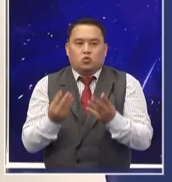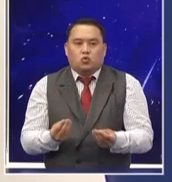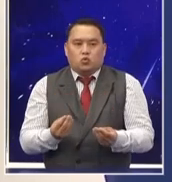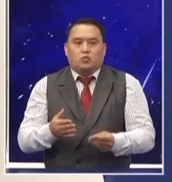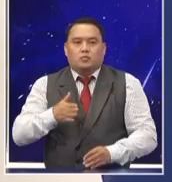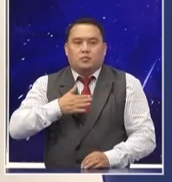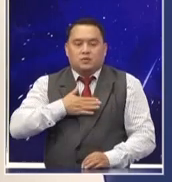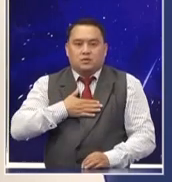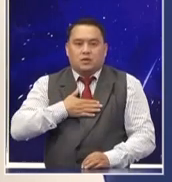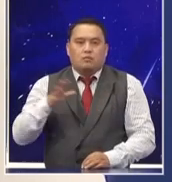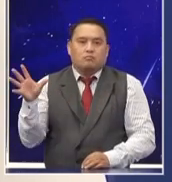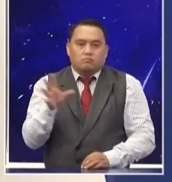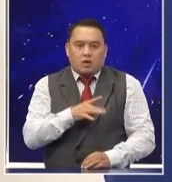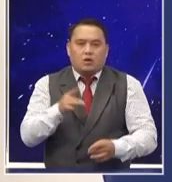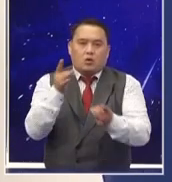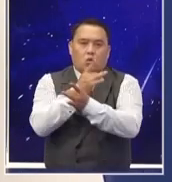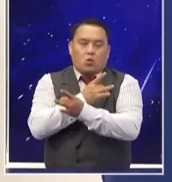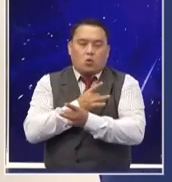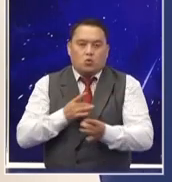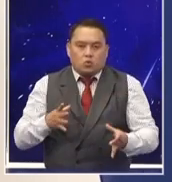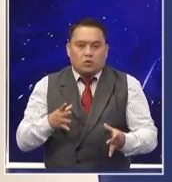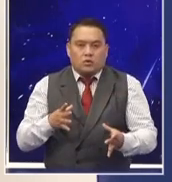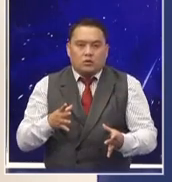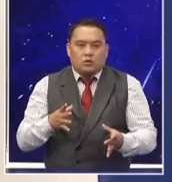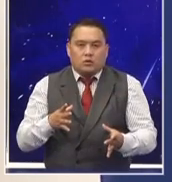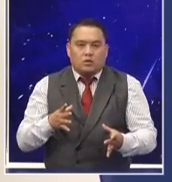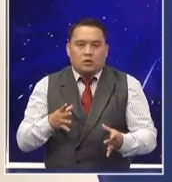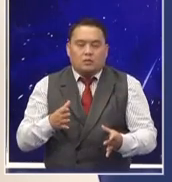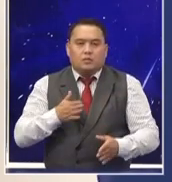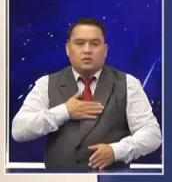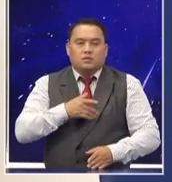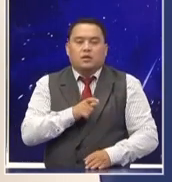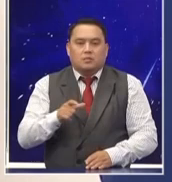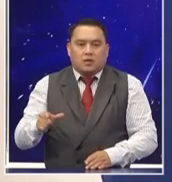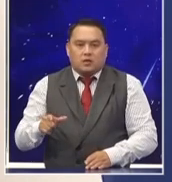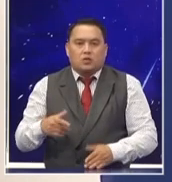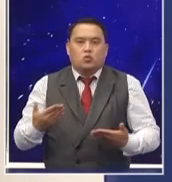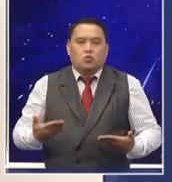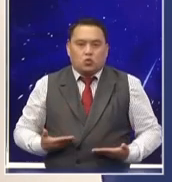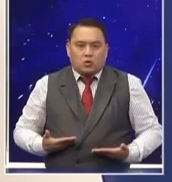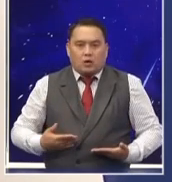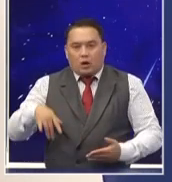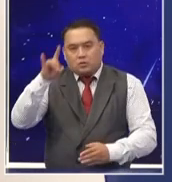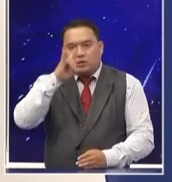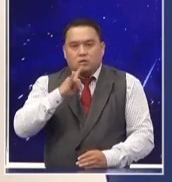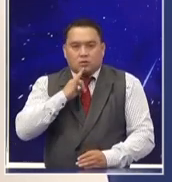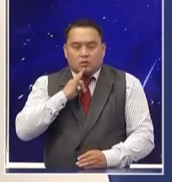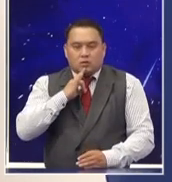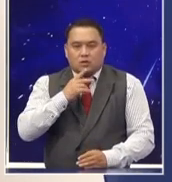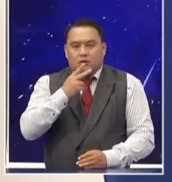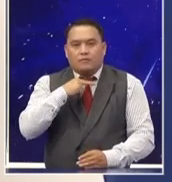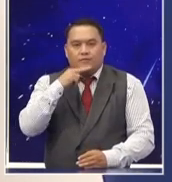біз барлық этномәдени орталықтардың, біздің азаматтардың, тұрғындардың, қазақстандықтардың